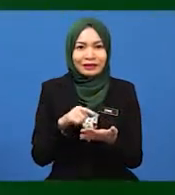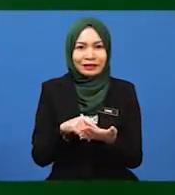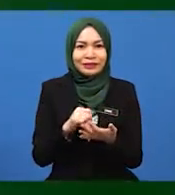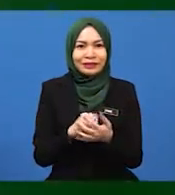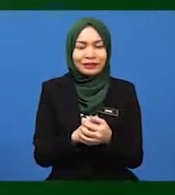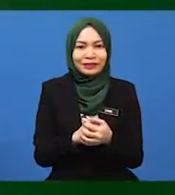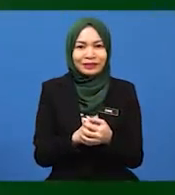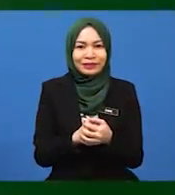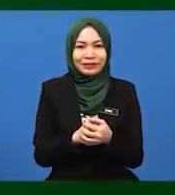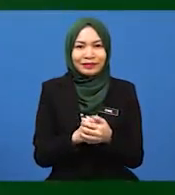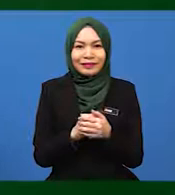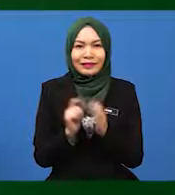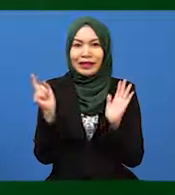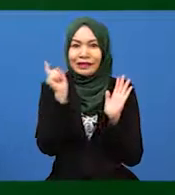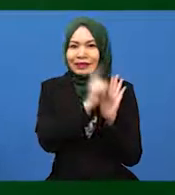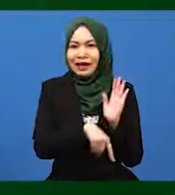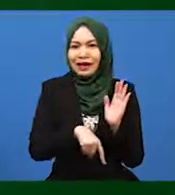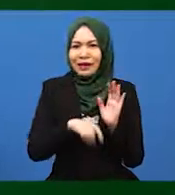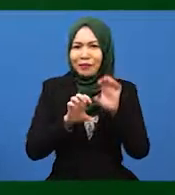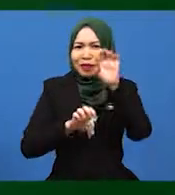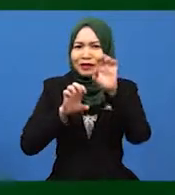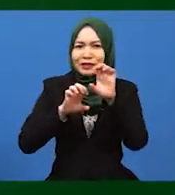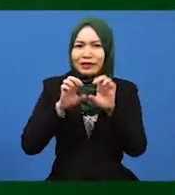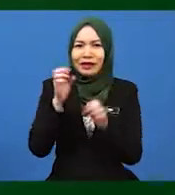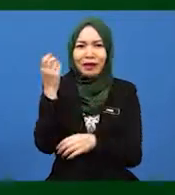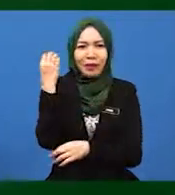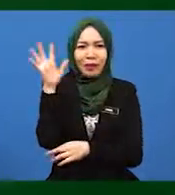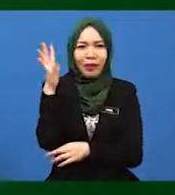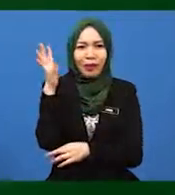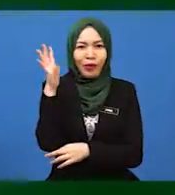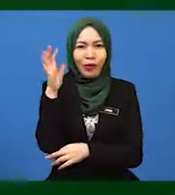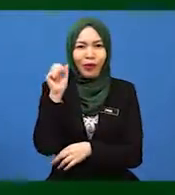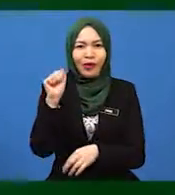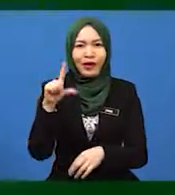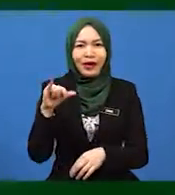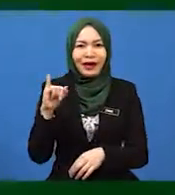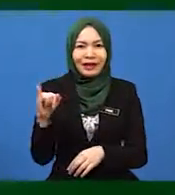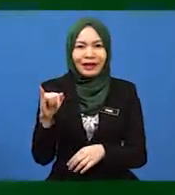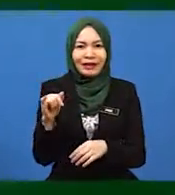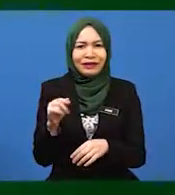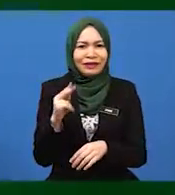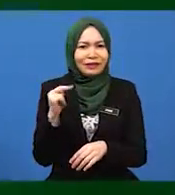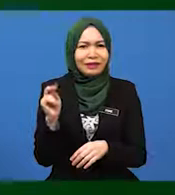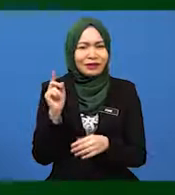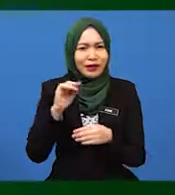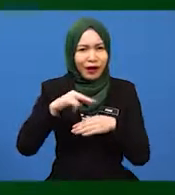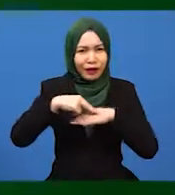Jangan panjat pokok, Ali. Nanti jatuh. Ali nak ambil buah ni,